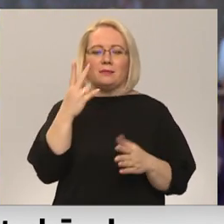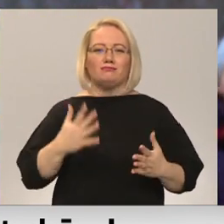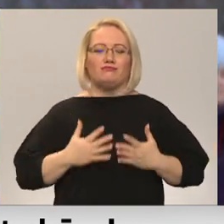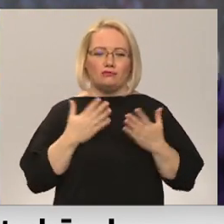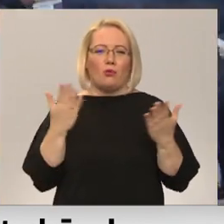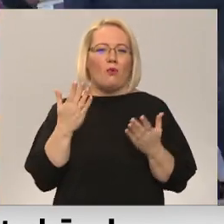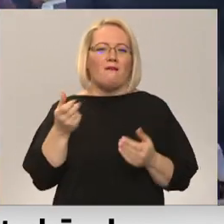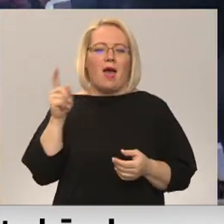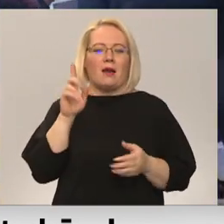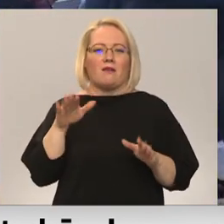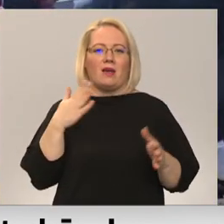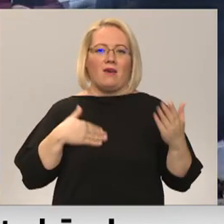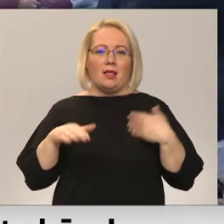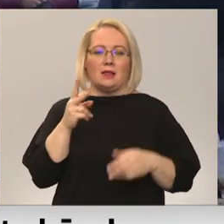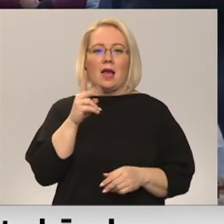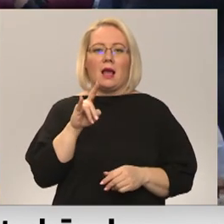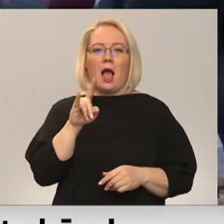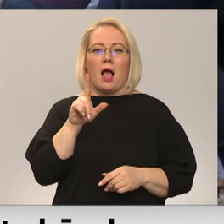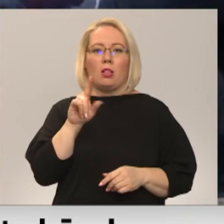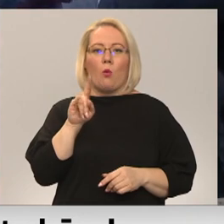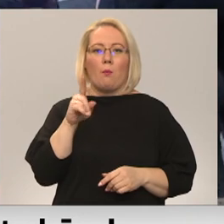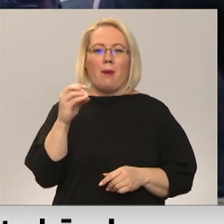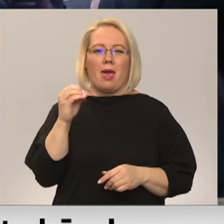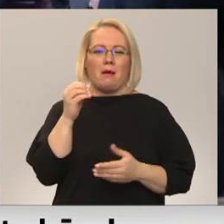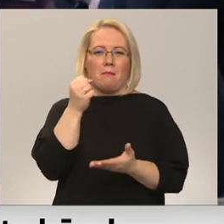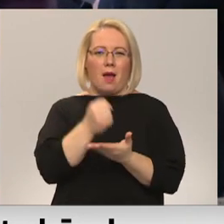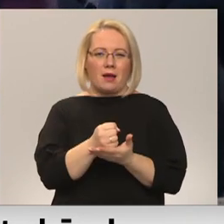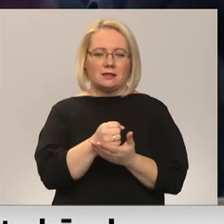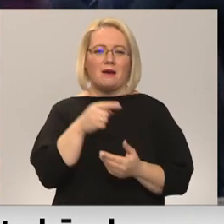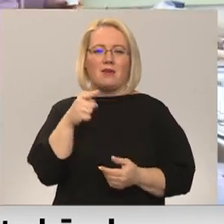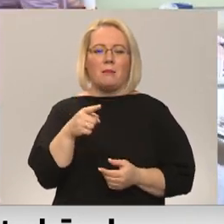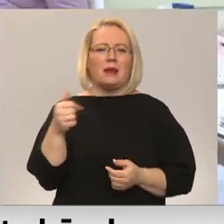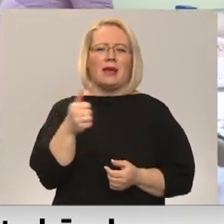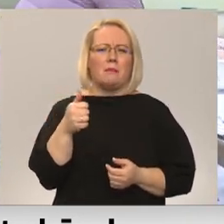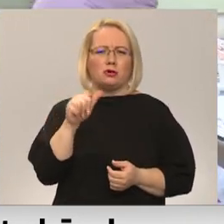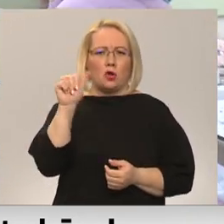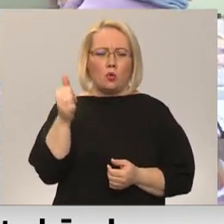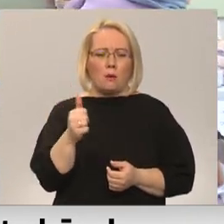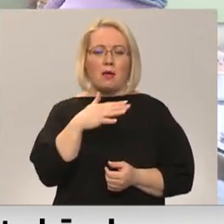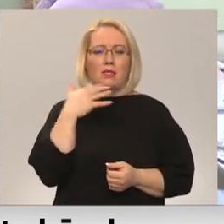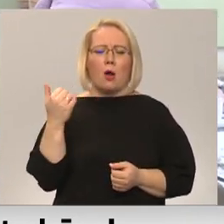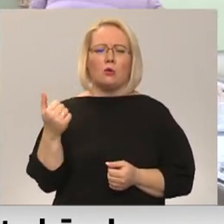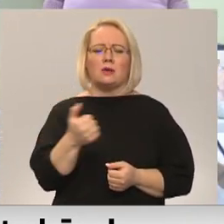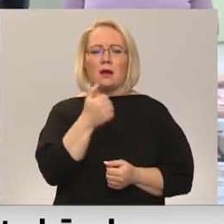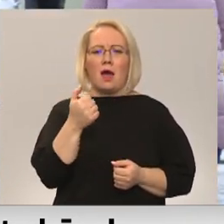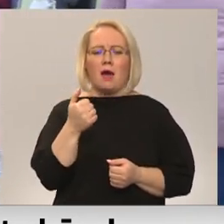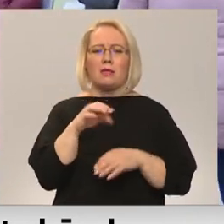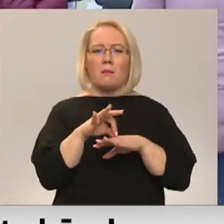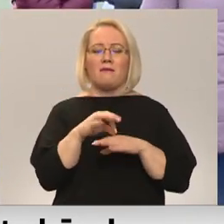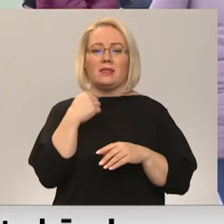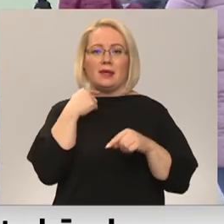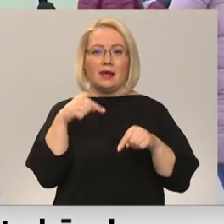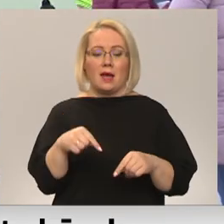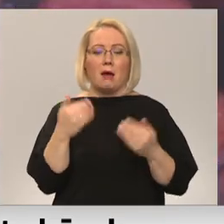vairāk varam vēlēties? Kalupas pagastam šefpavāra Haralda dzīvē ir īpaša loma. Lai gan vairāki darba gadi pavadīti Rīgā,